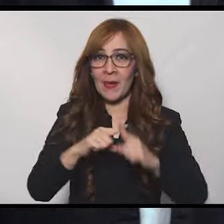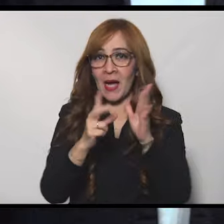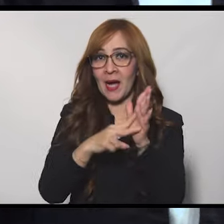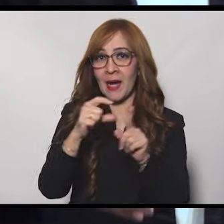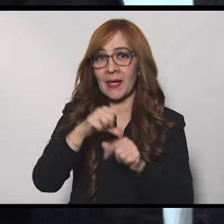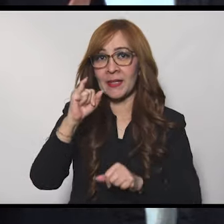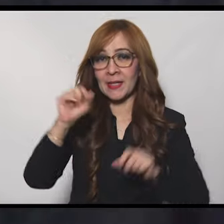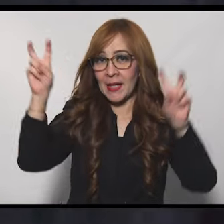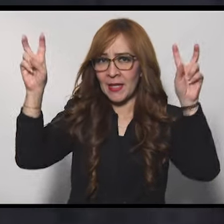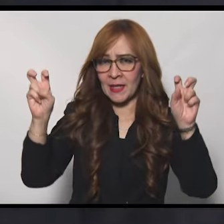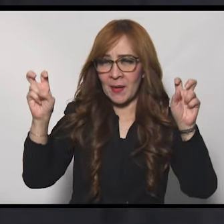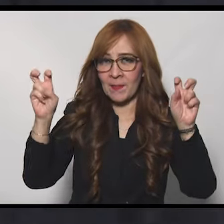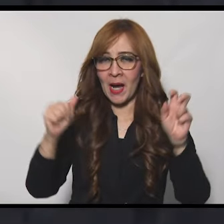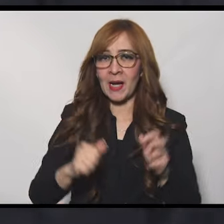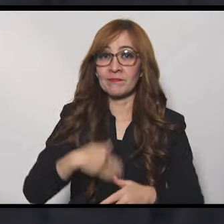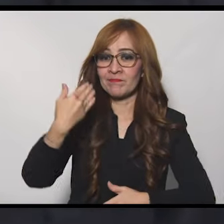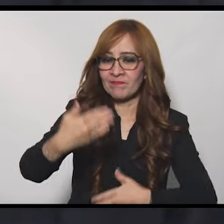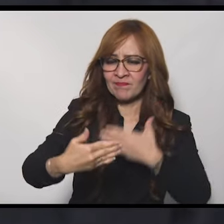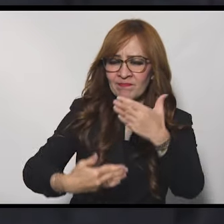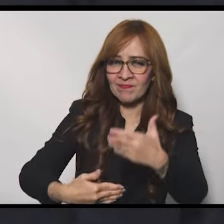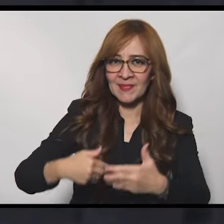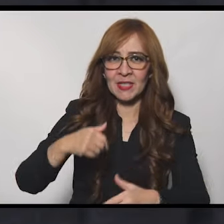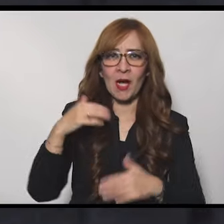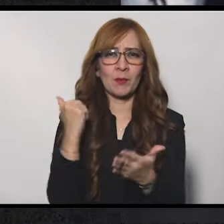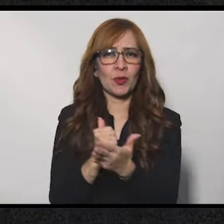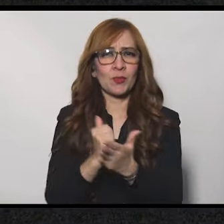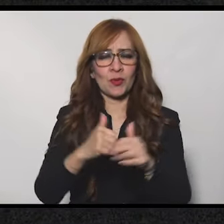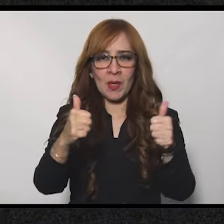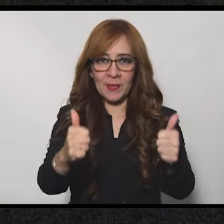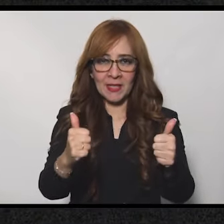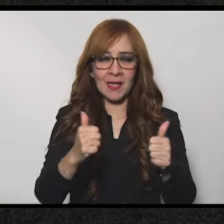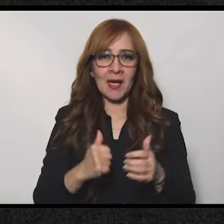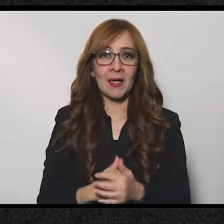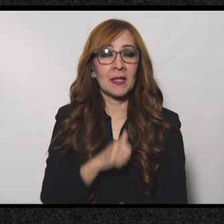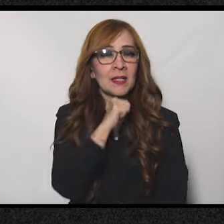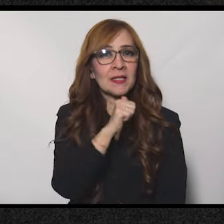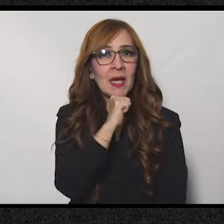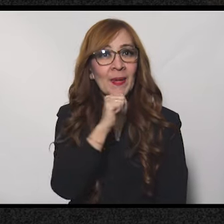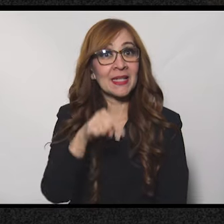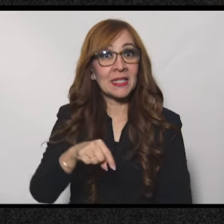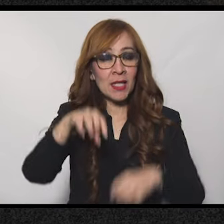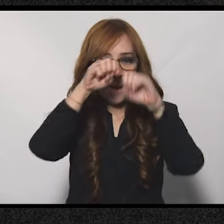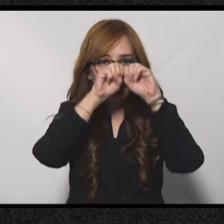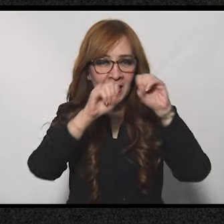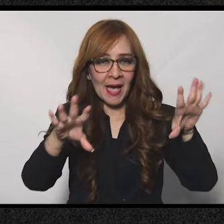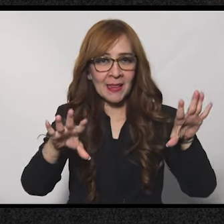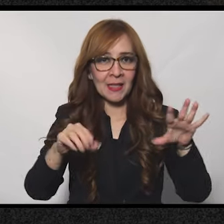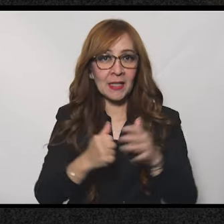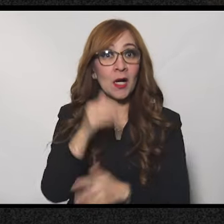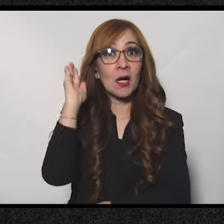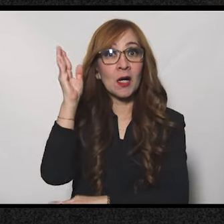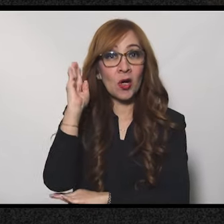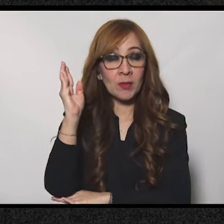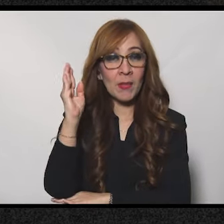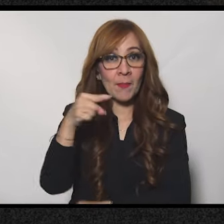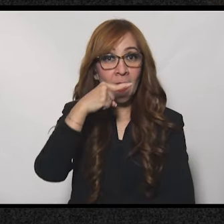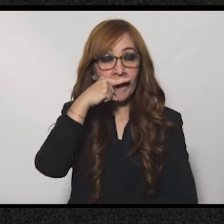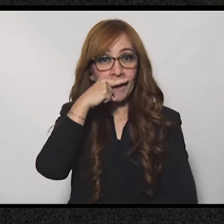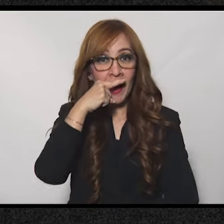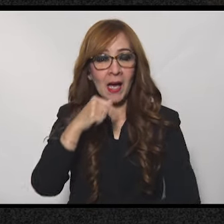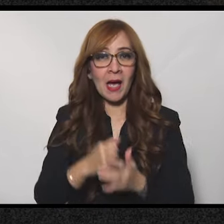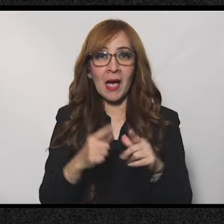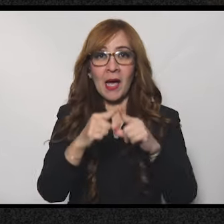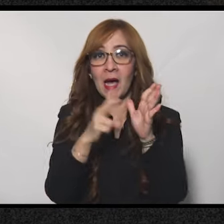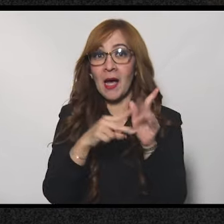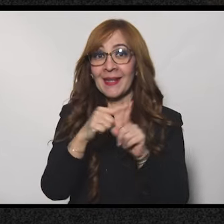tema bulan ini brick by brick dengan sangat luar biasa. Ya, siapa yang di sini diberkati dengan khotbah daripada Pastor Andi?